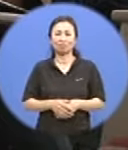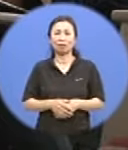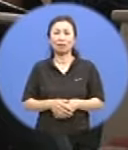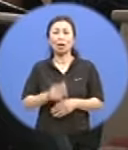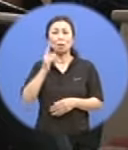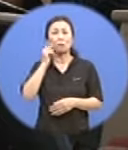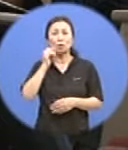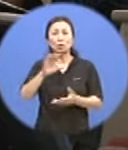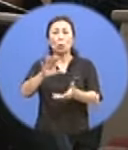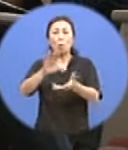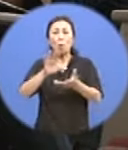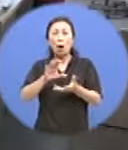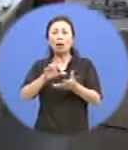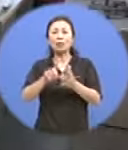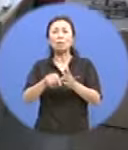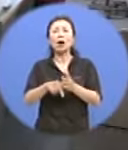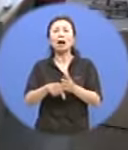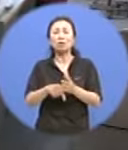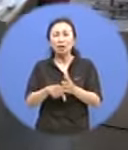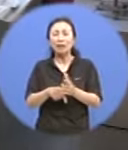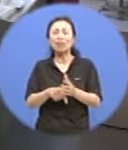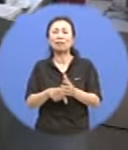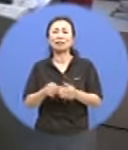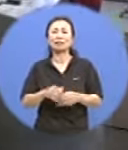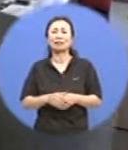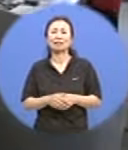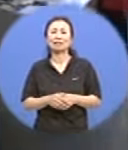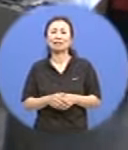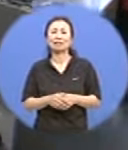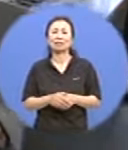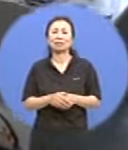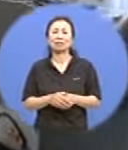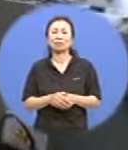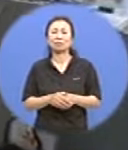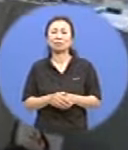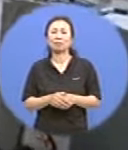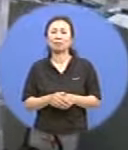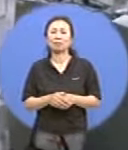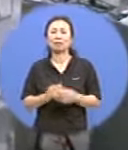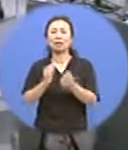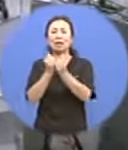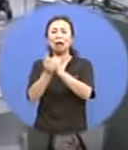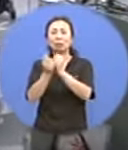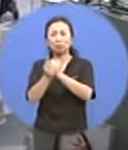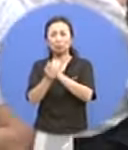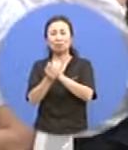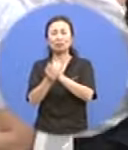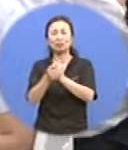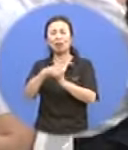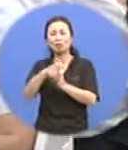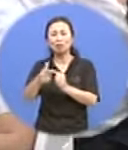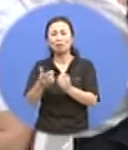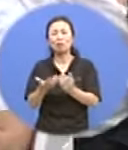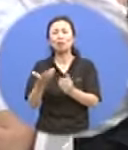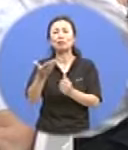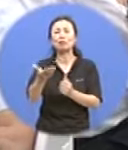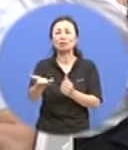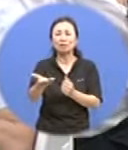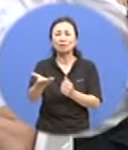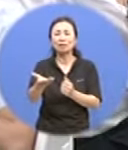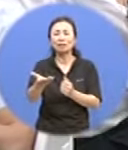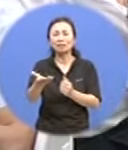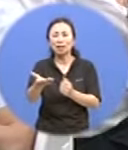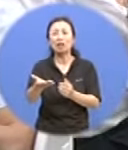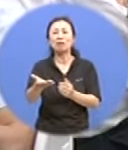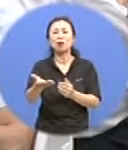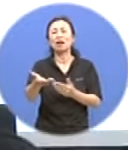らその人たちは多分 IPO をしてね、あの株を誰かに譲って、それで次のところへかかっていくわけですよ